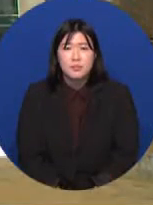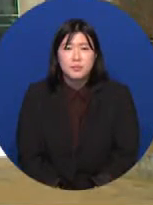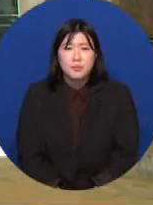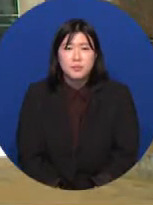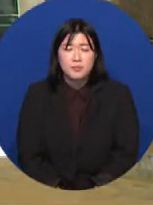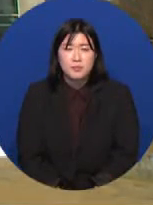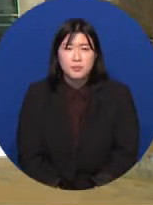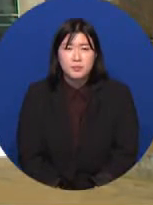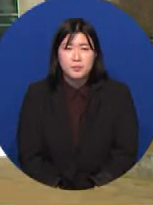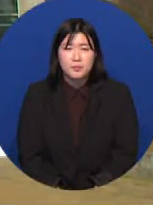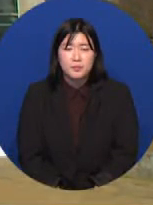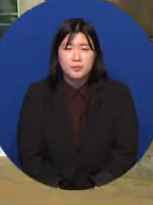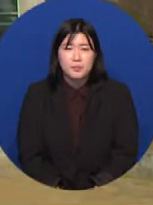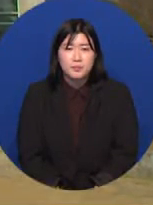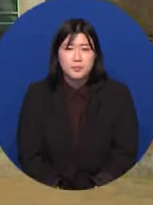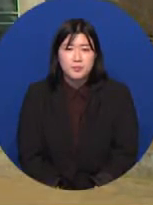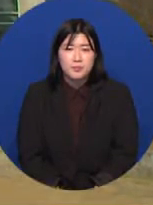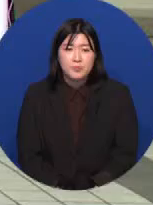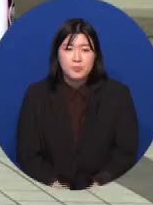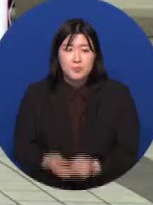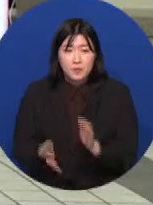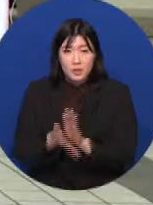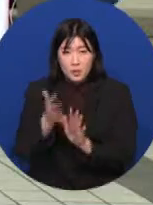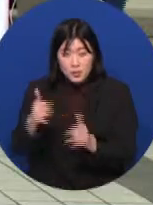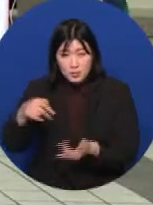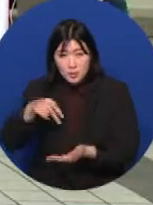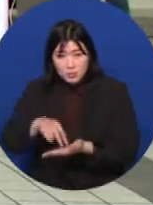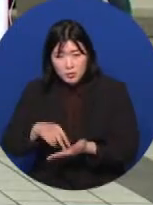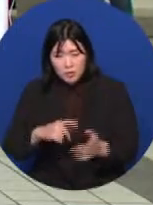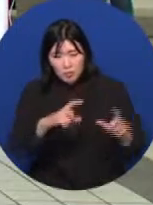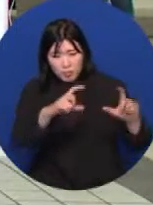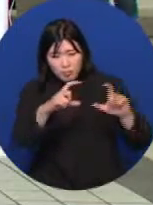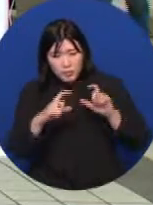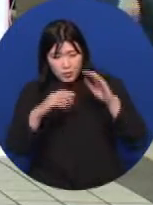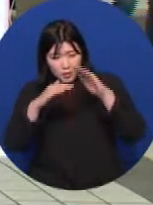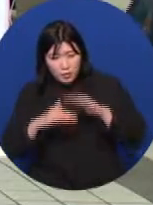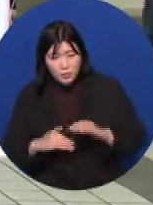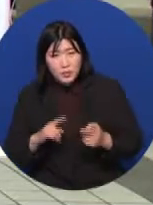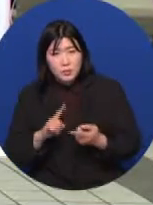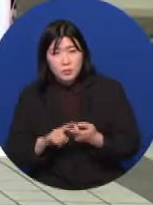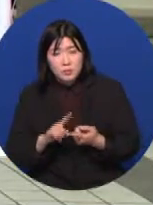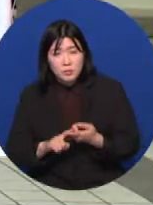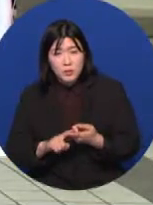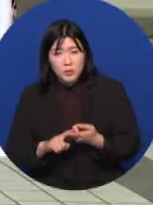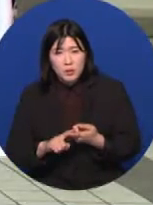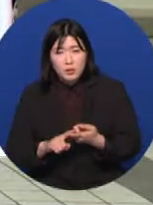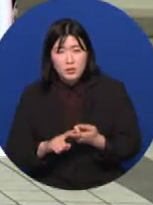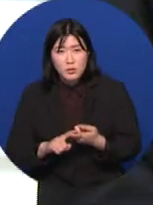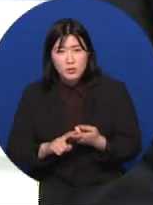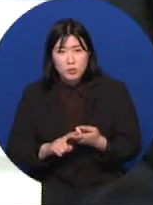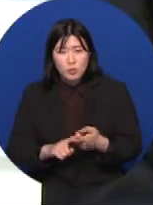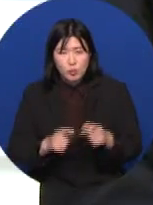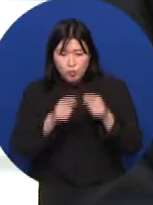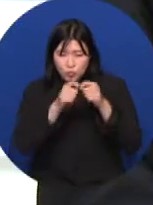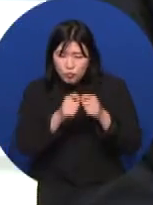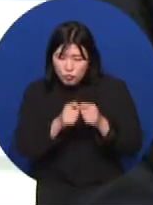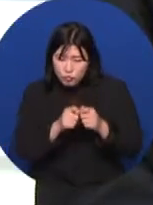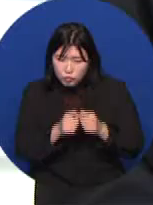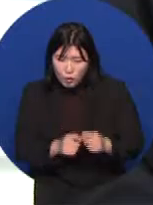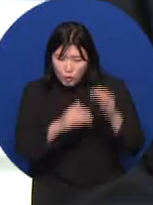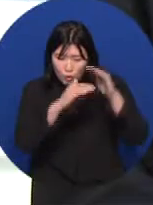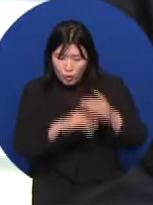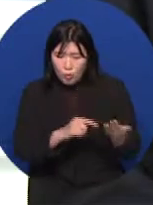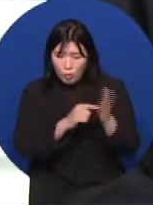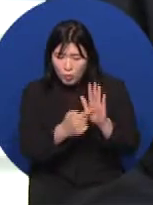결정했다 고 설명했습니다 이에 대해 정보공개를 청구한 사단법인 토닥토닥 측은 구체적인 3부예배 그